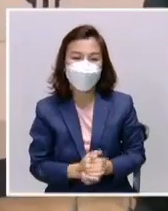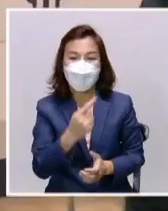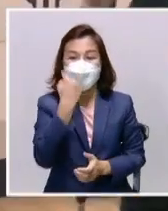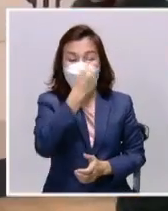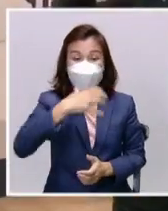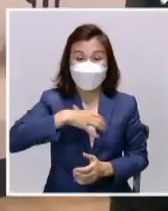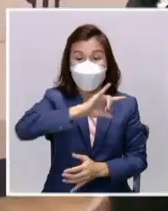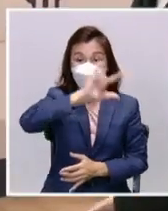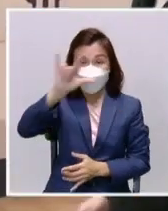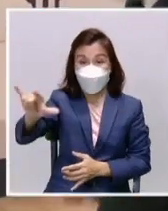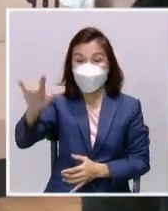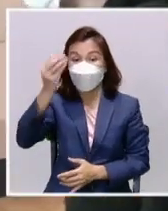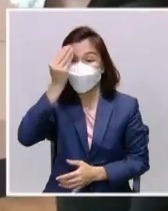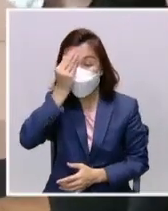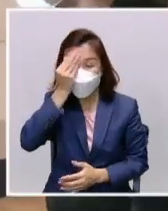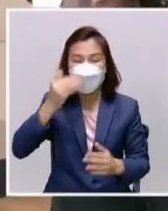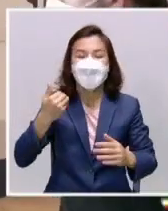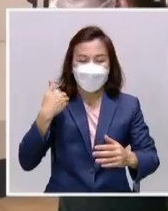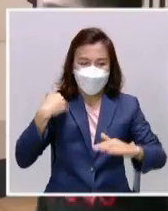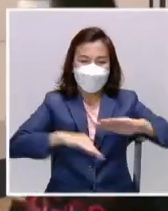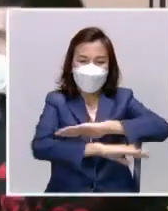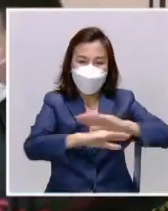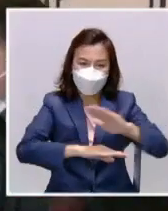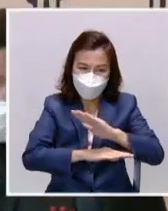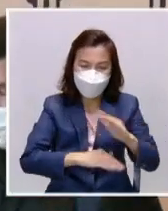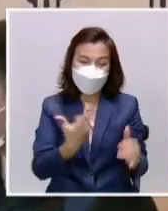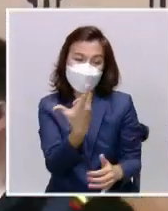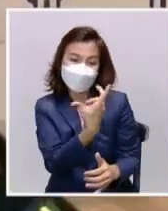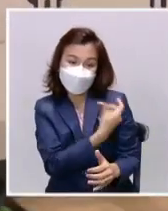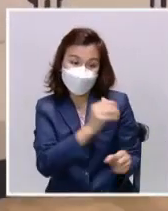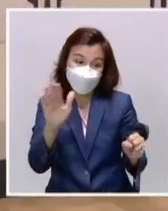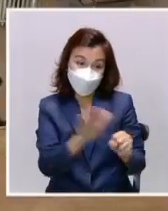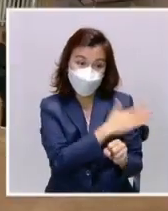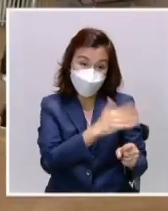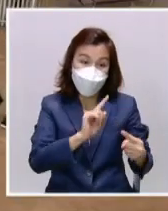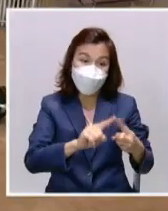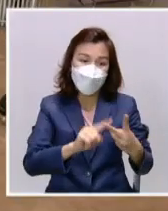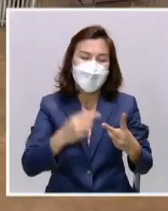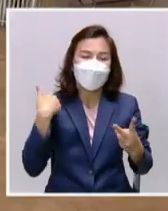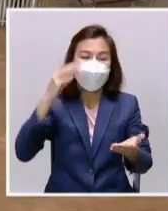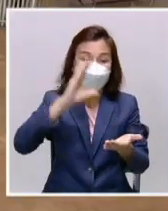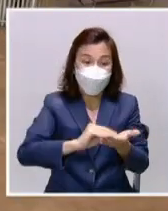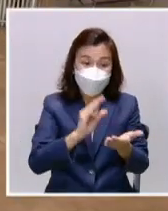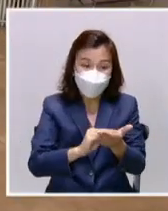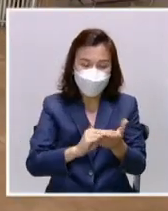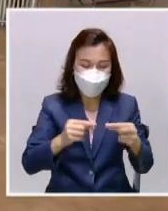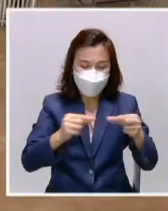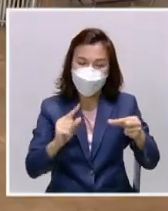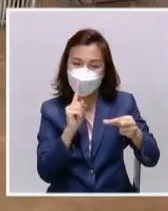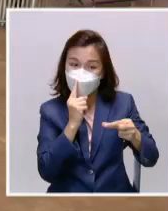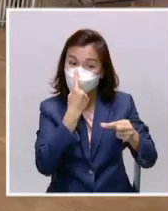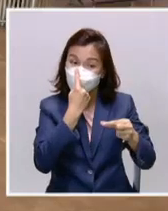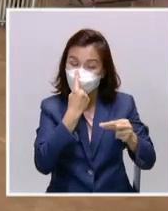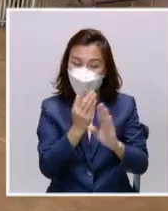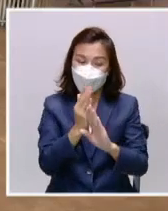ผู้ที่ต้องการเดินทางไปยังอิสราเอลต้องแสดงหลักฐานการฉีดวัคซีนคอหวิดครบถ้วนและมีผลการตรวจหาเชื้อเป็นลบภายในเวลาไม่เกิน 72ชั่วโมงก่อน